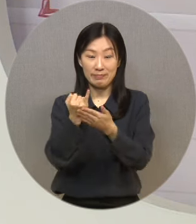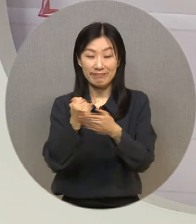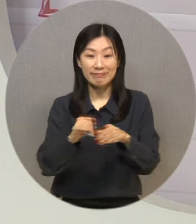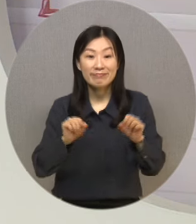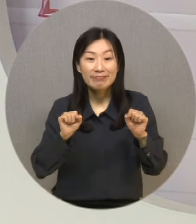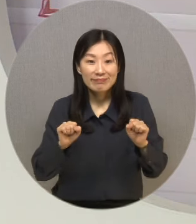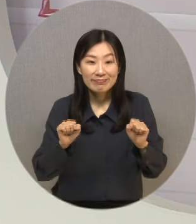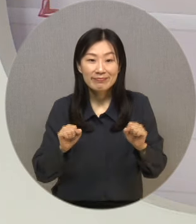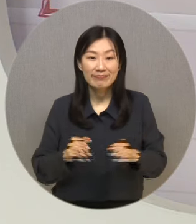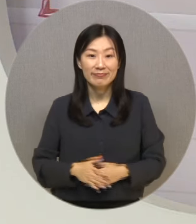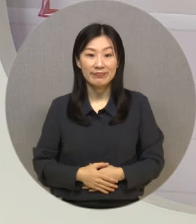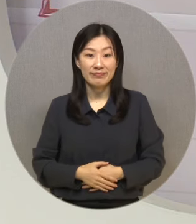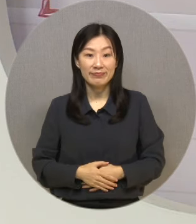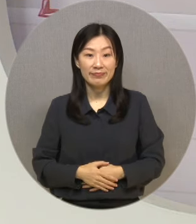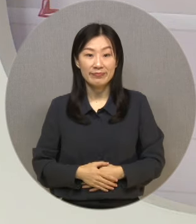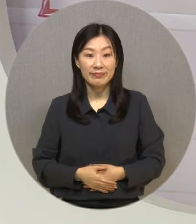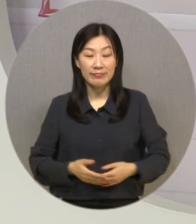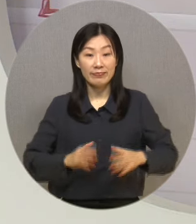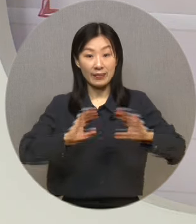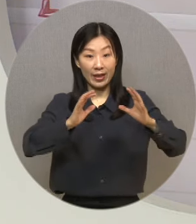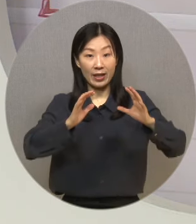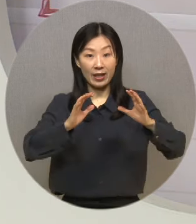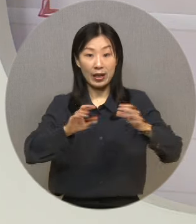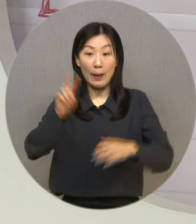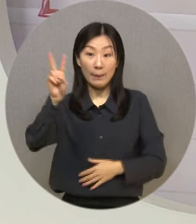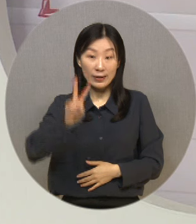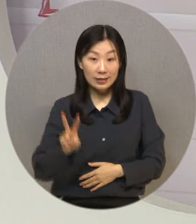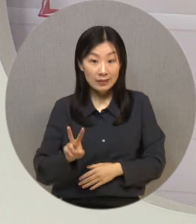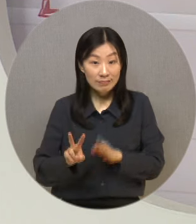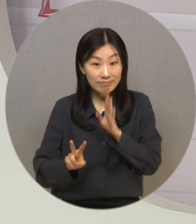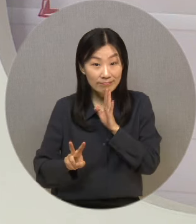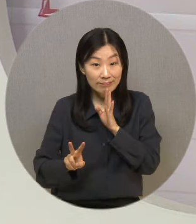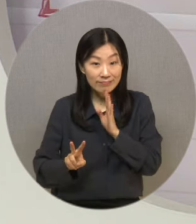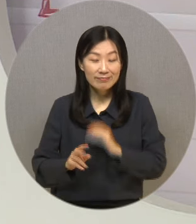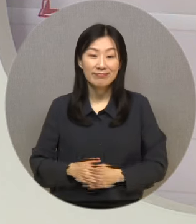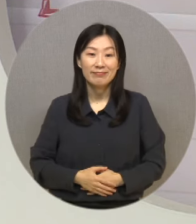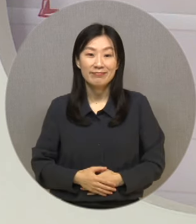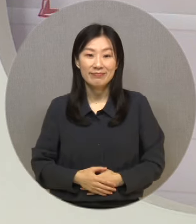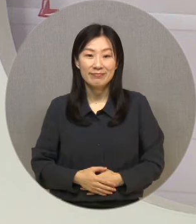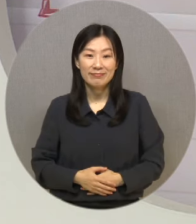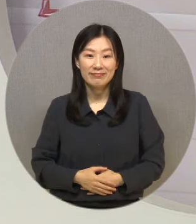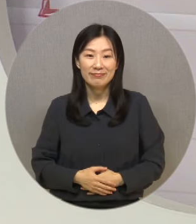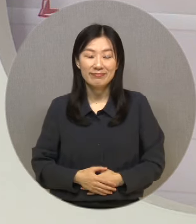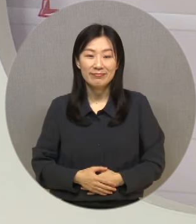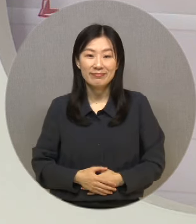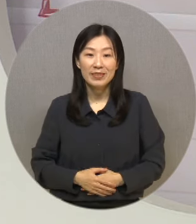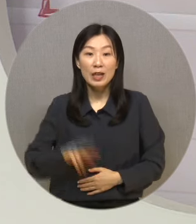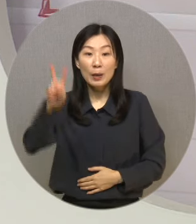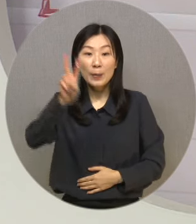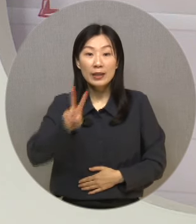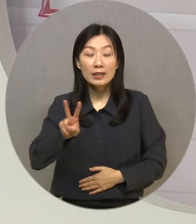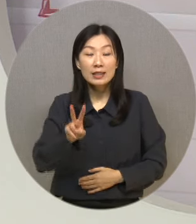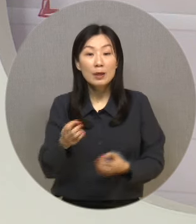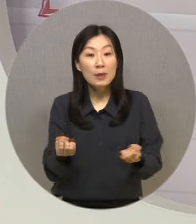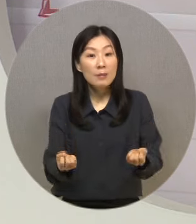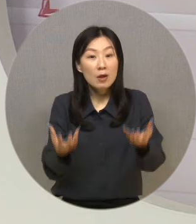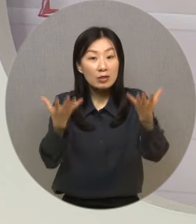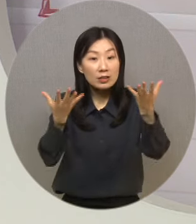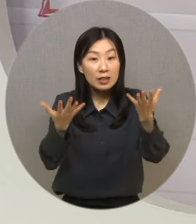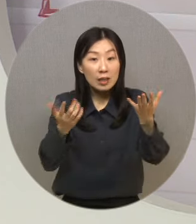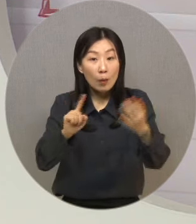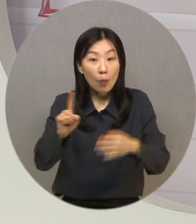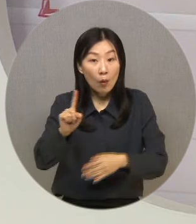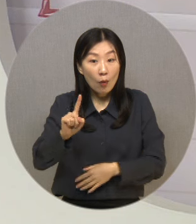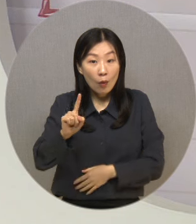네, 국적이 베트남이신데, 네. 자 베트남의 명절, 네. 어떤 명절이